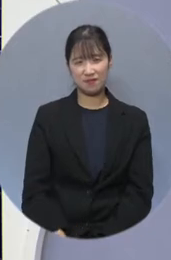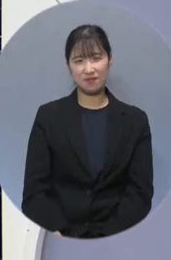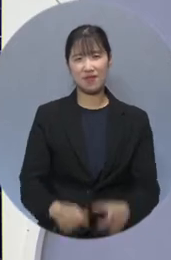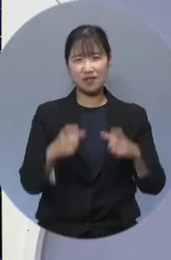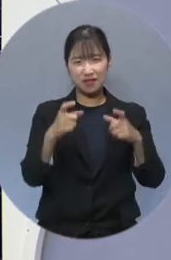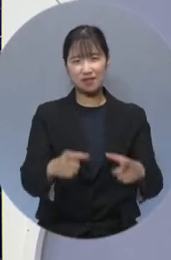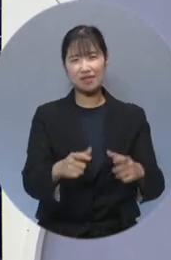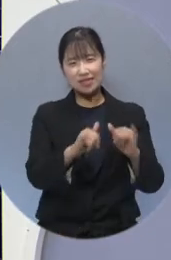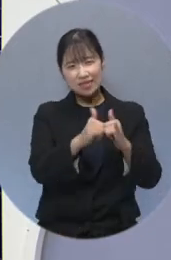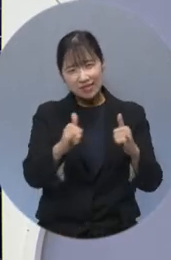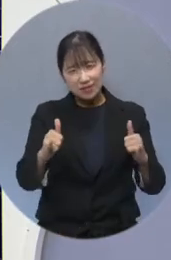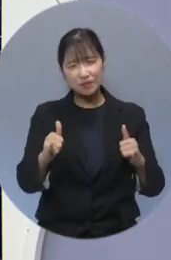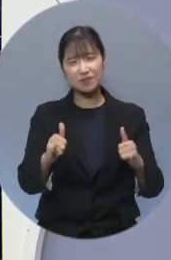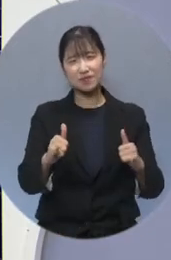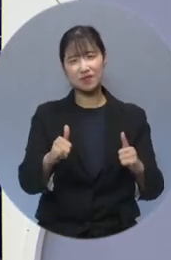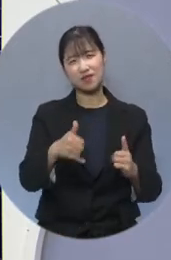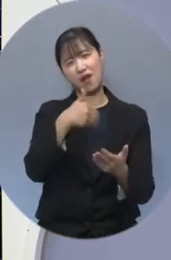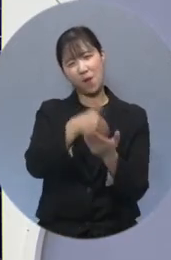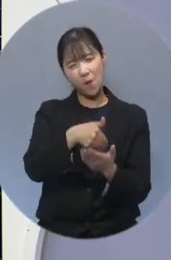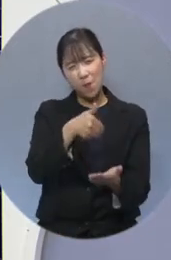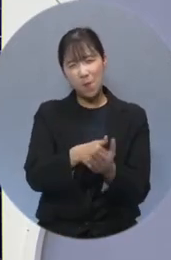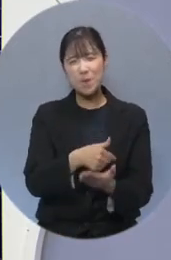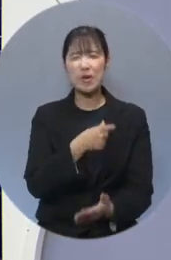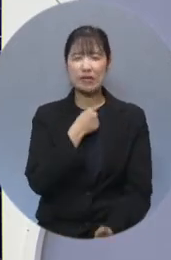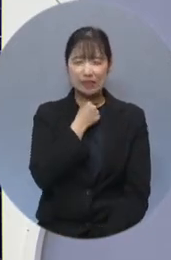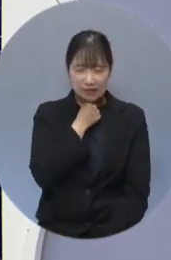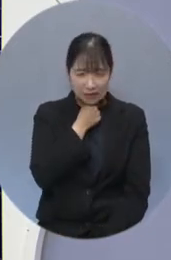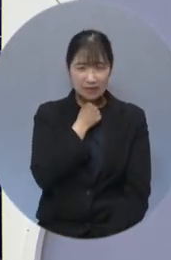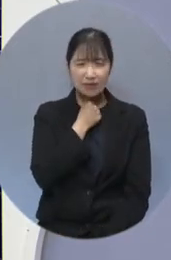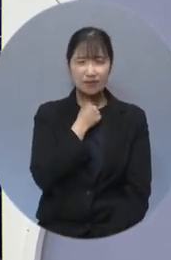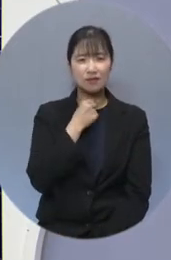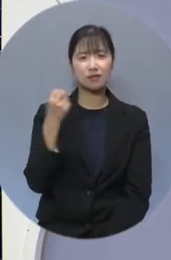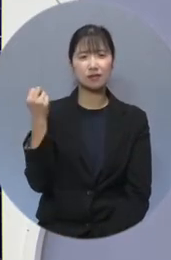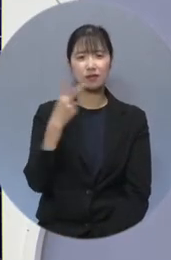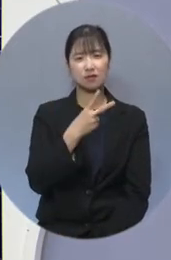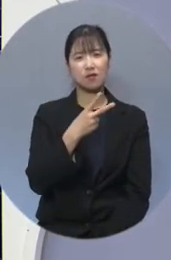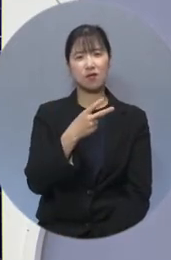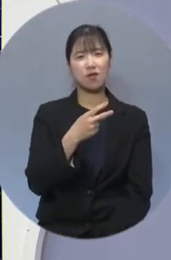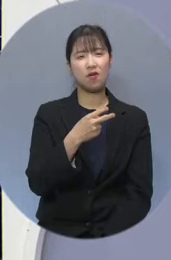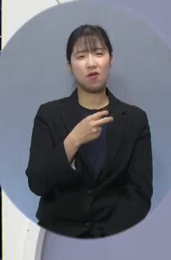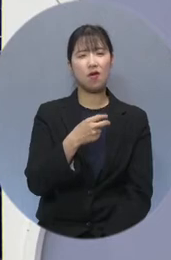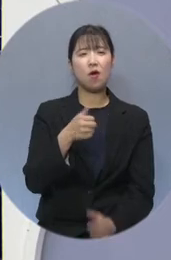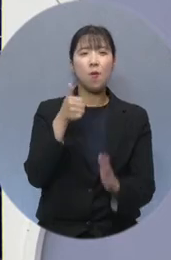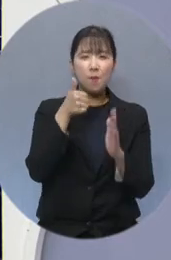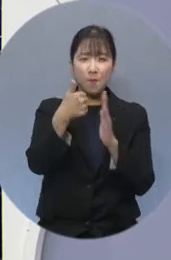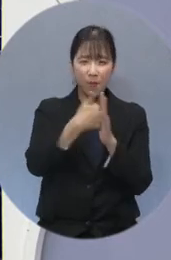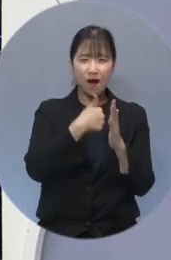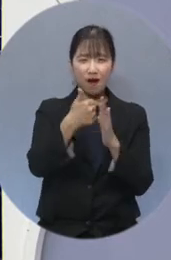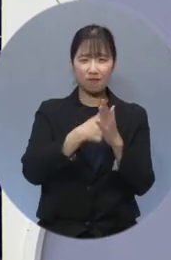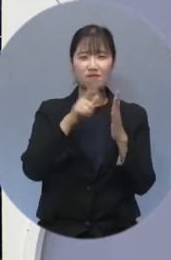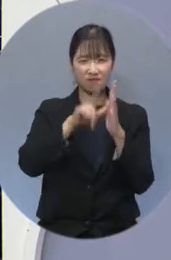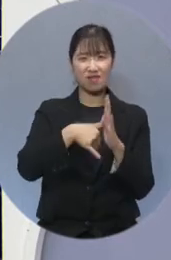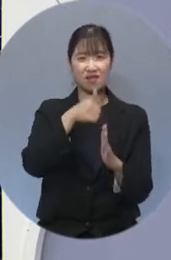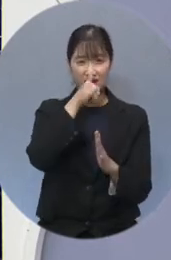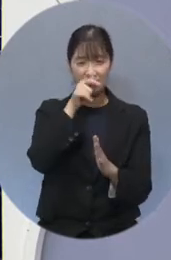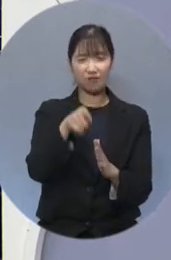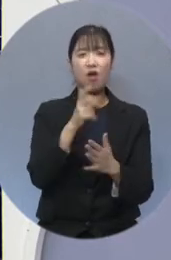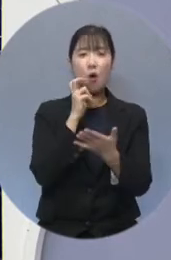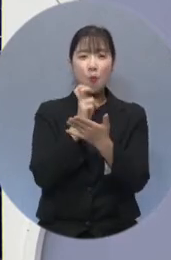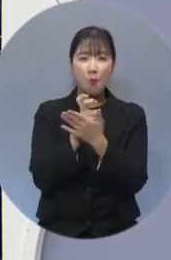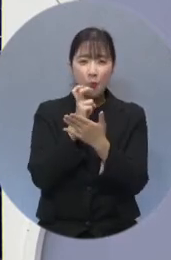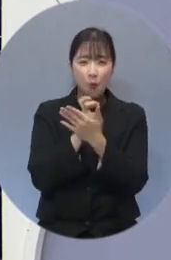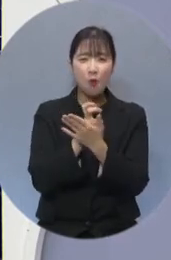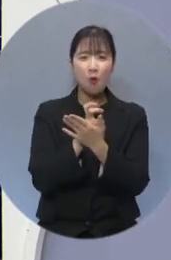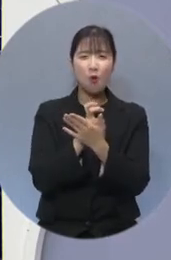주민분들이 이렇게 요구하는 하거나 또 염원하는 바가 있는데 그게 법으로 참